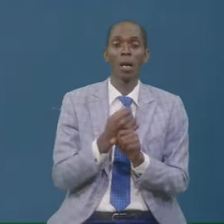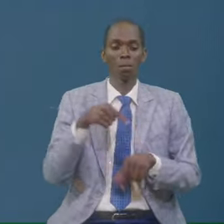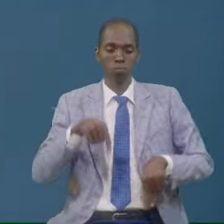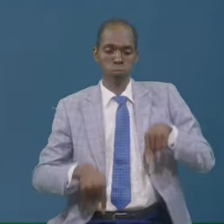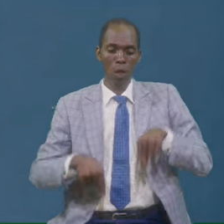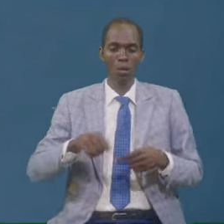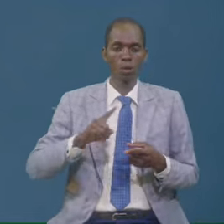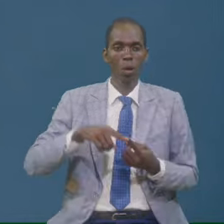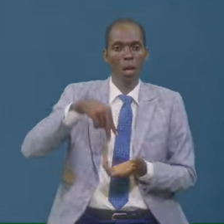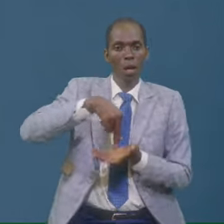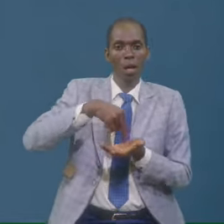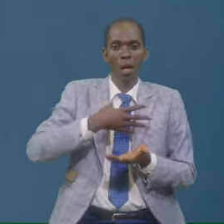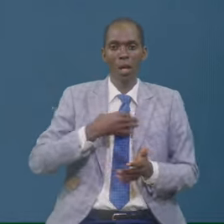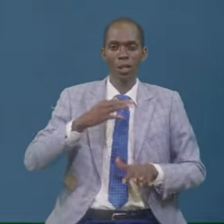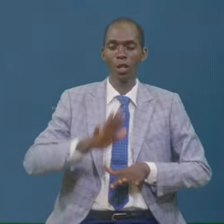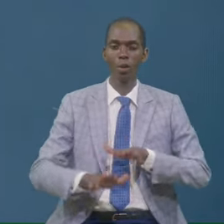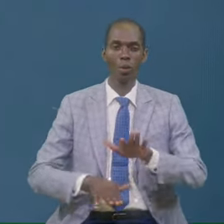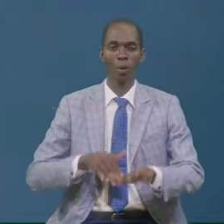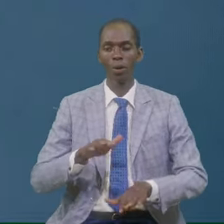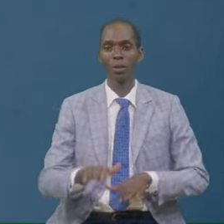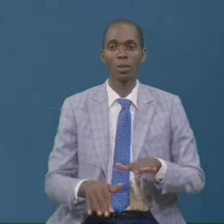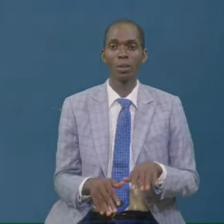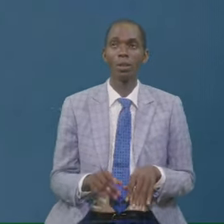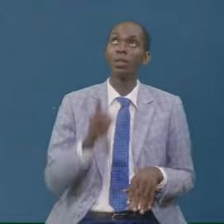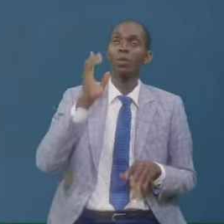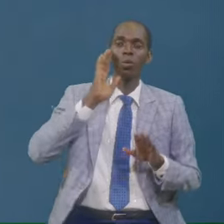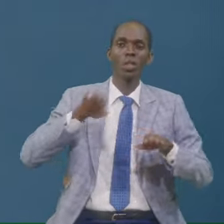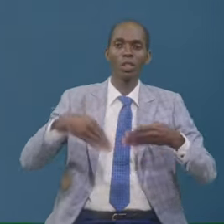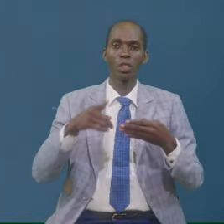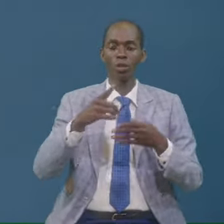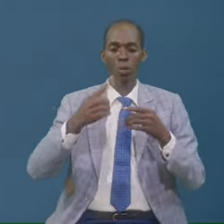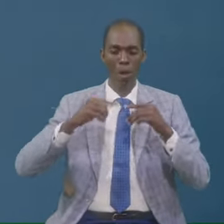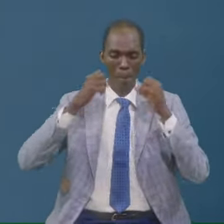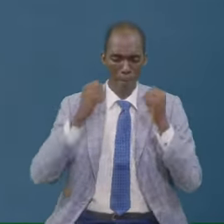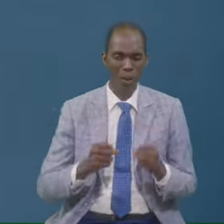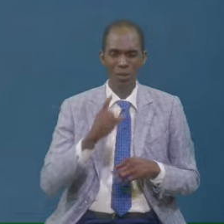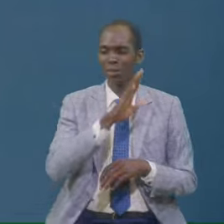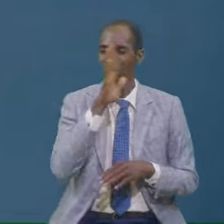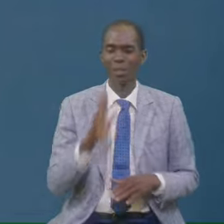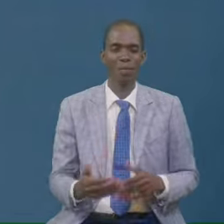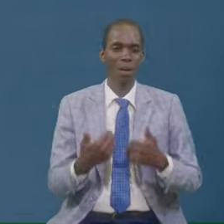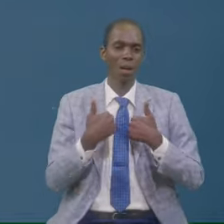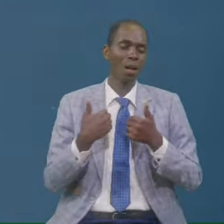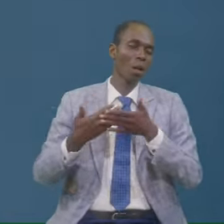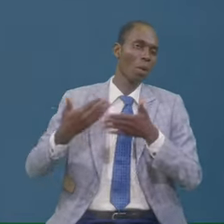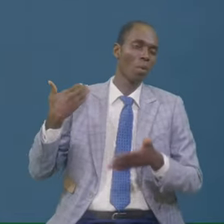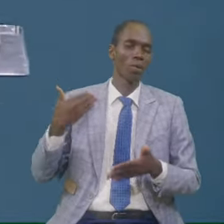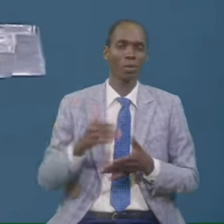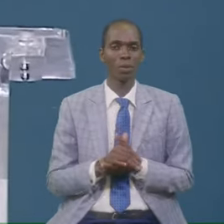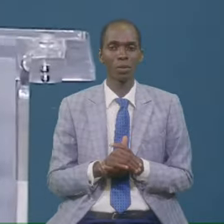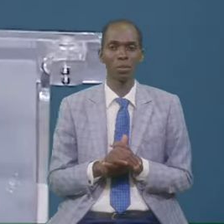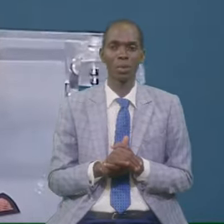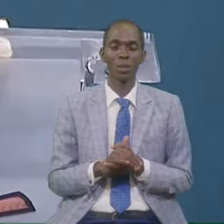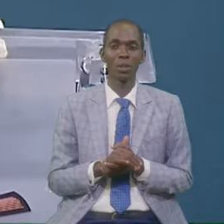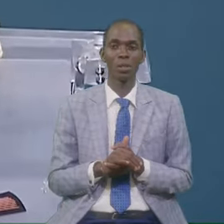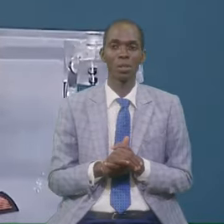నడగలేని వారు కుంటి వారి పైకి లేచి నడుస్తారు. They give you the power you never had before, గతములో లేని శక్తిని ఆయన మీకు అనుగ్రహిస్తారు. Give